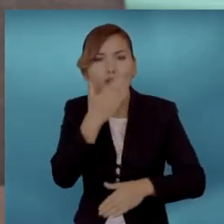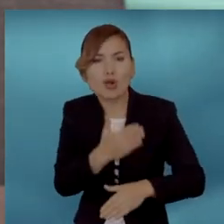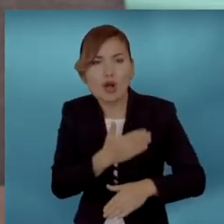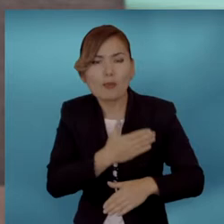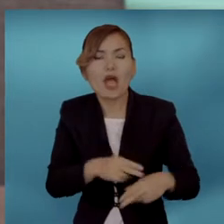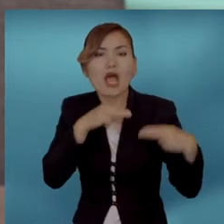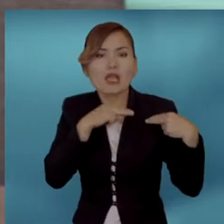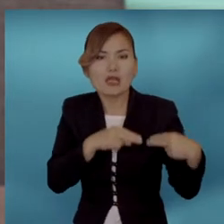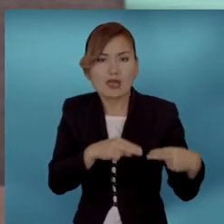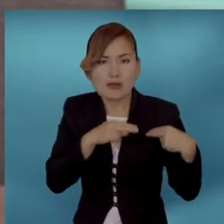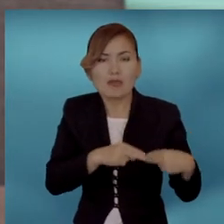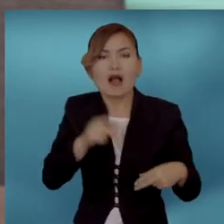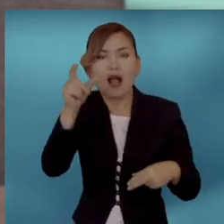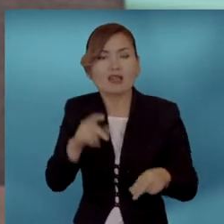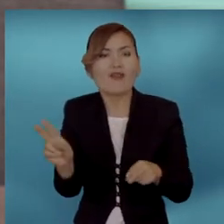қашанда адамды табыс етеді.